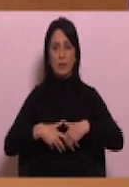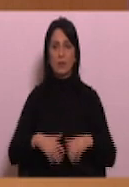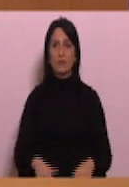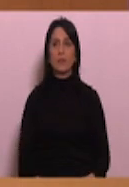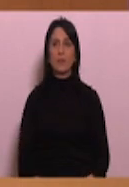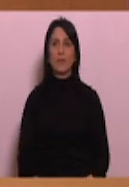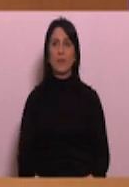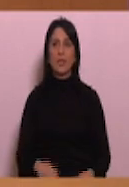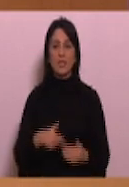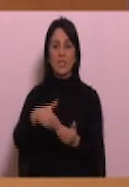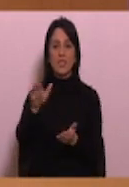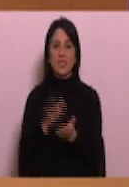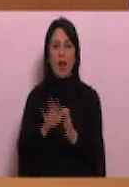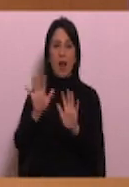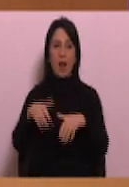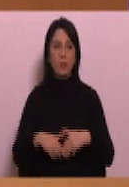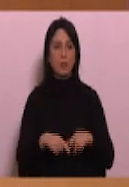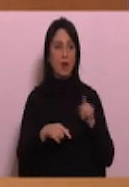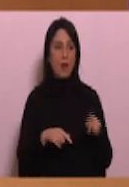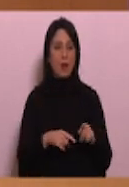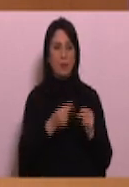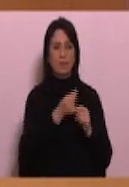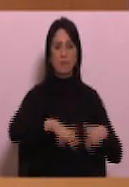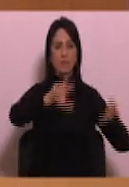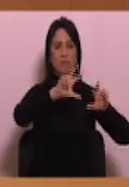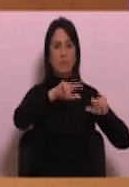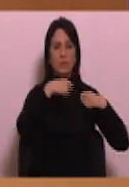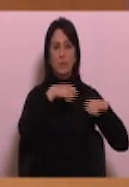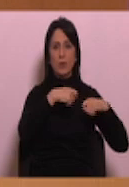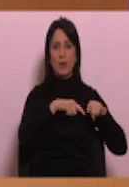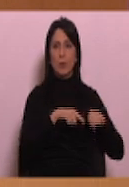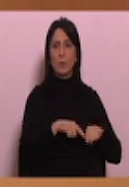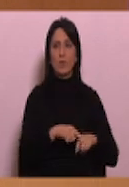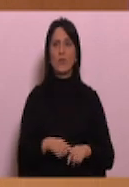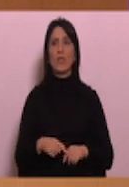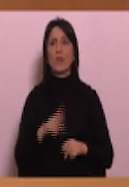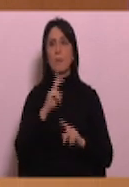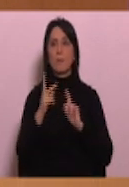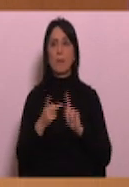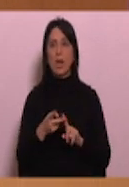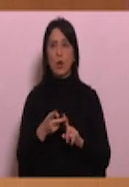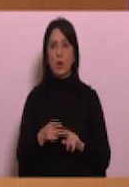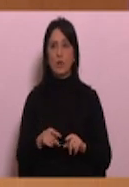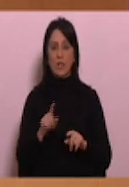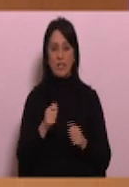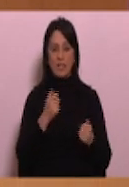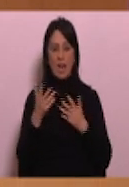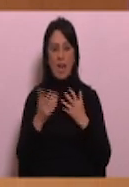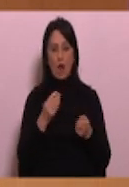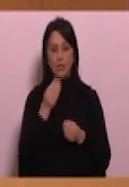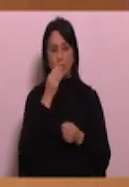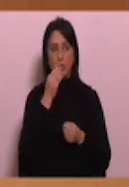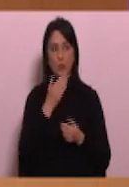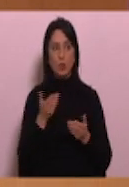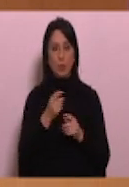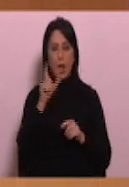ესე იგი საბითუმოდ და შემდეგ აქ მამასისხლად თბილისში გაყიდვა. ეს ერთი და მეორე. ის რაოდენობა სუბსათისა,